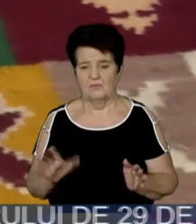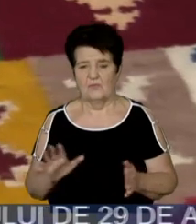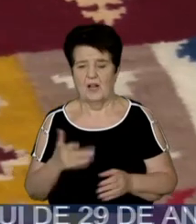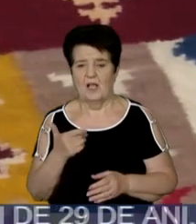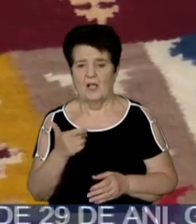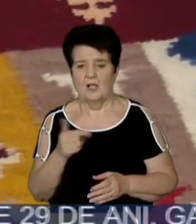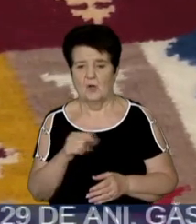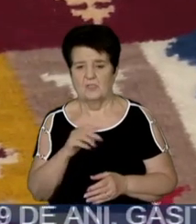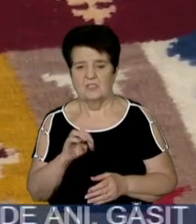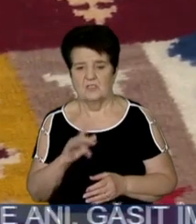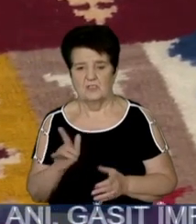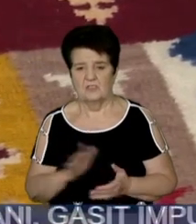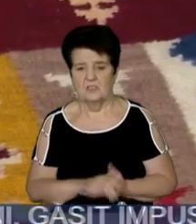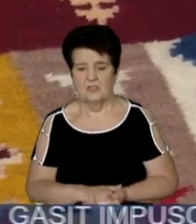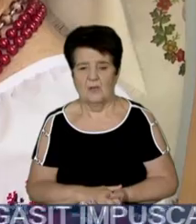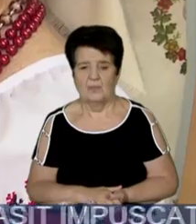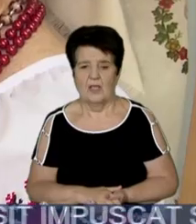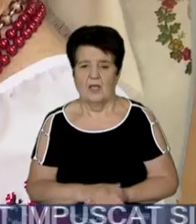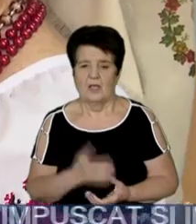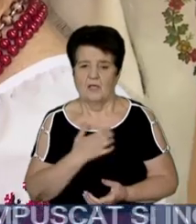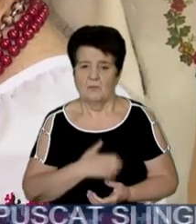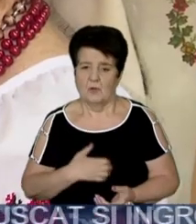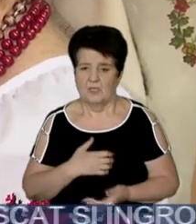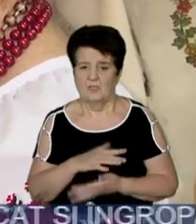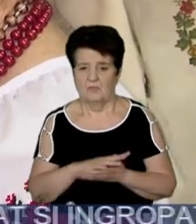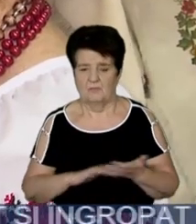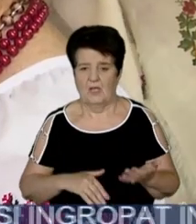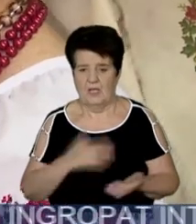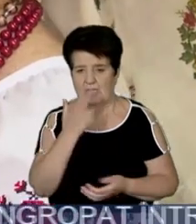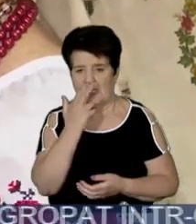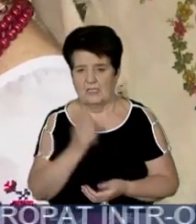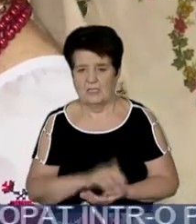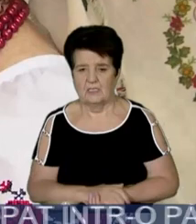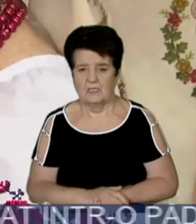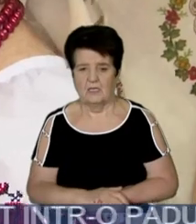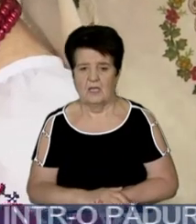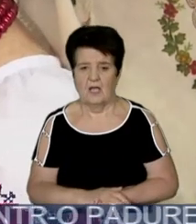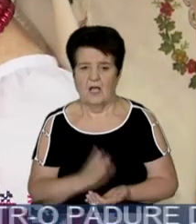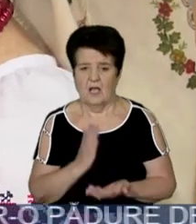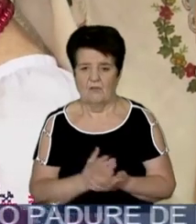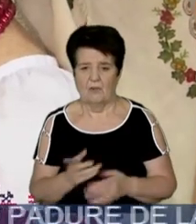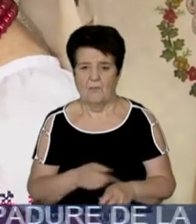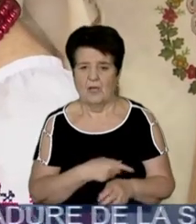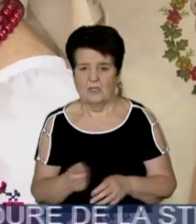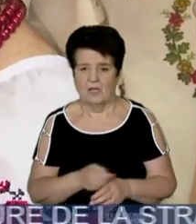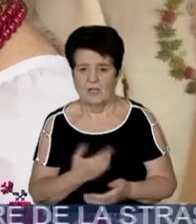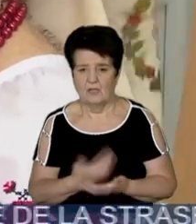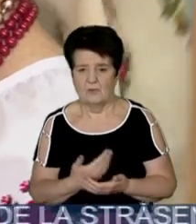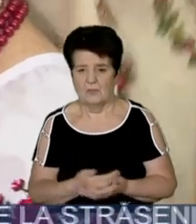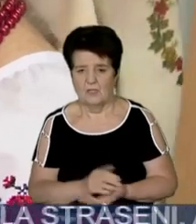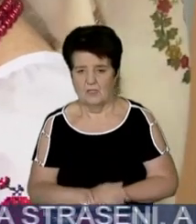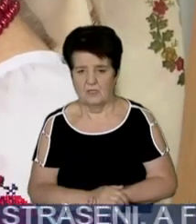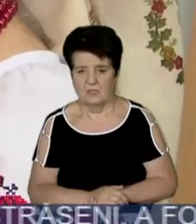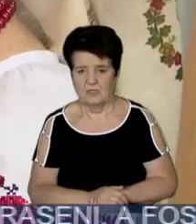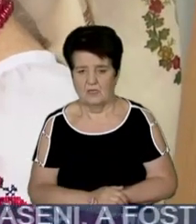nu mai țesă nimeni. De ce e atât de important să continuăm această tradiție? Dar avem material, de pildă,